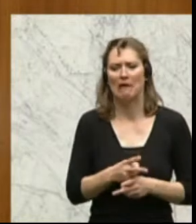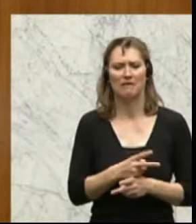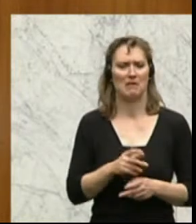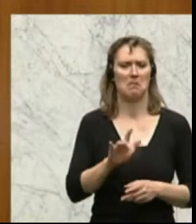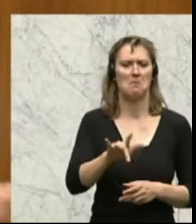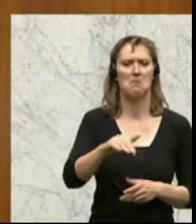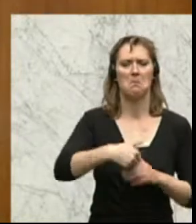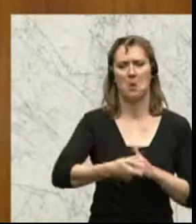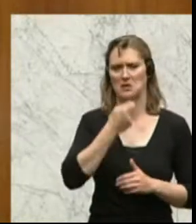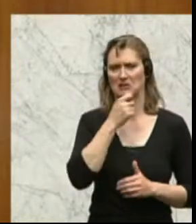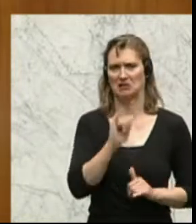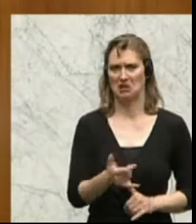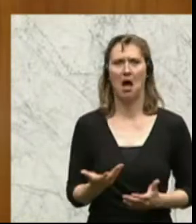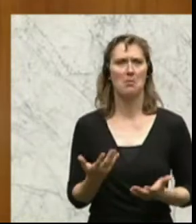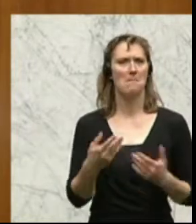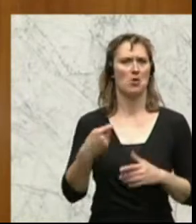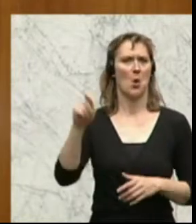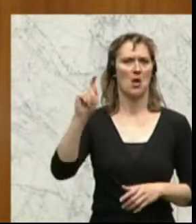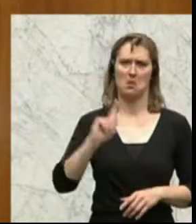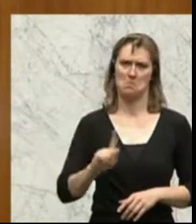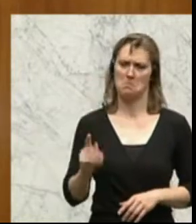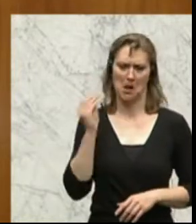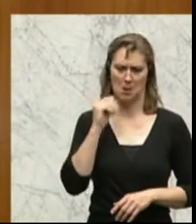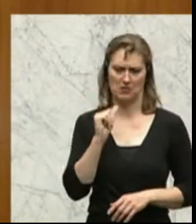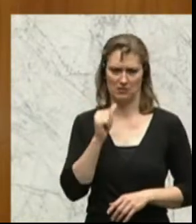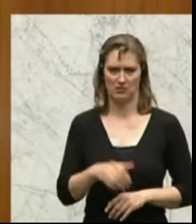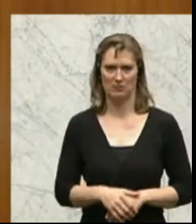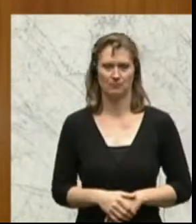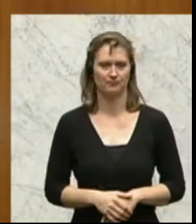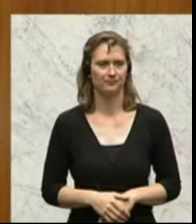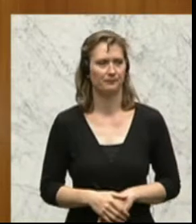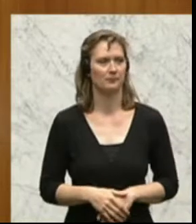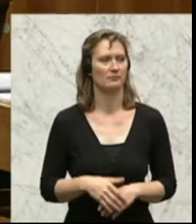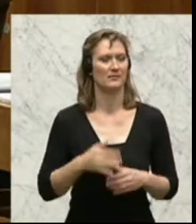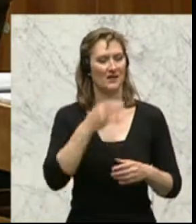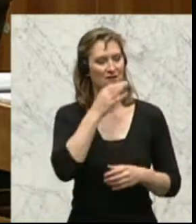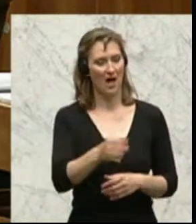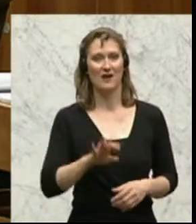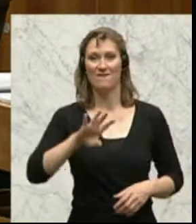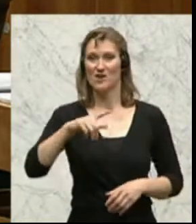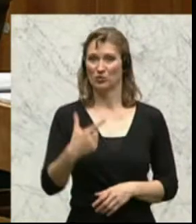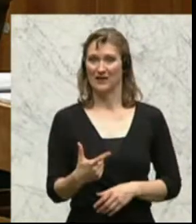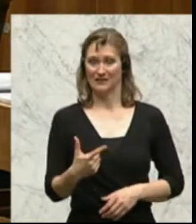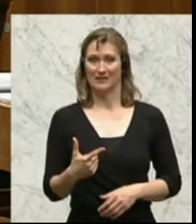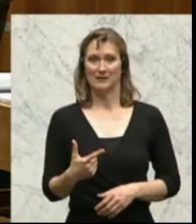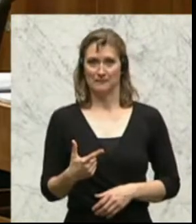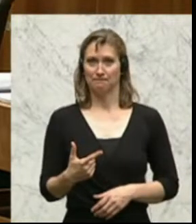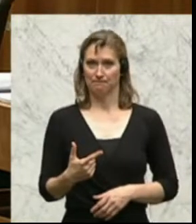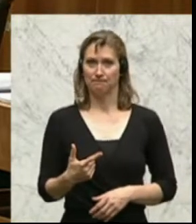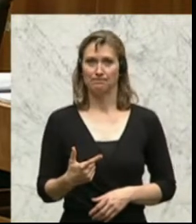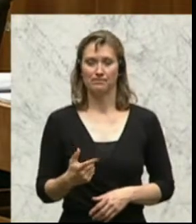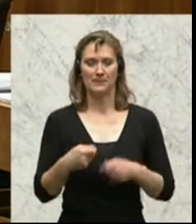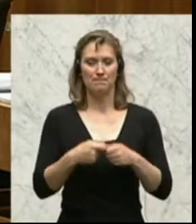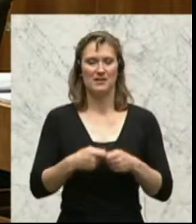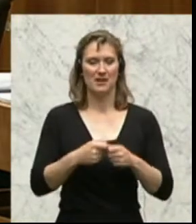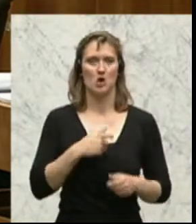aber nicht mehr wird vorzusehen sein. Zur Frage 24, Mitglieder der Kommission,